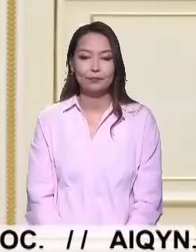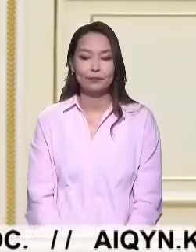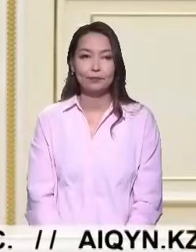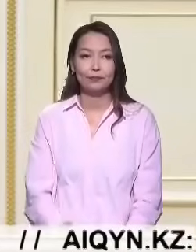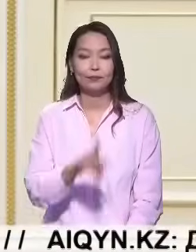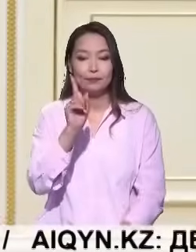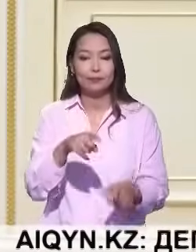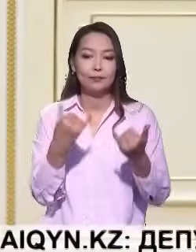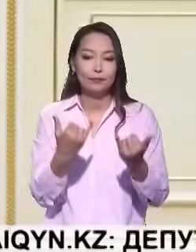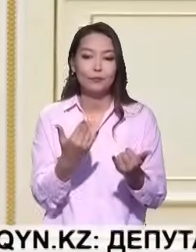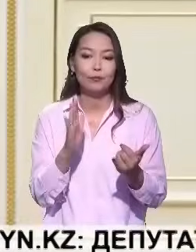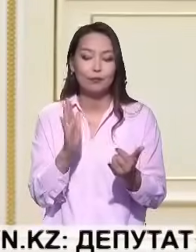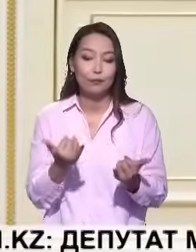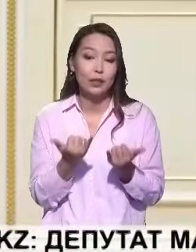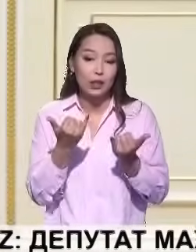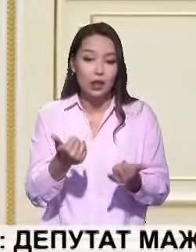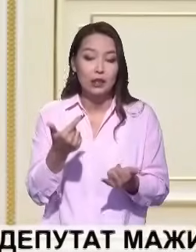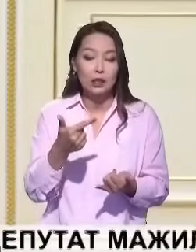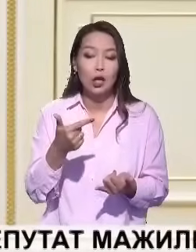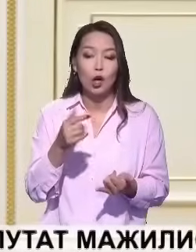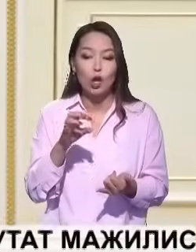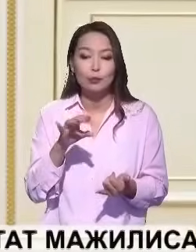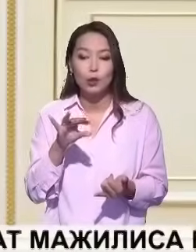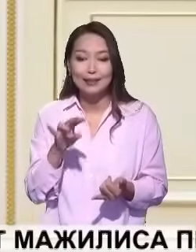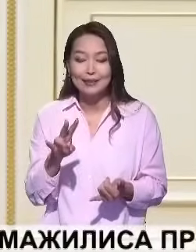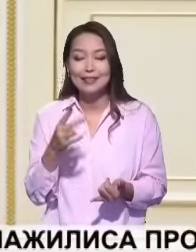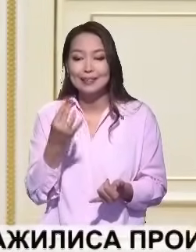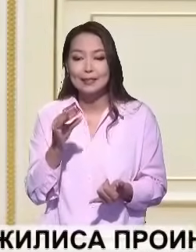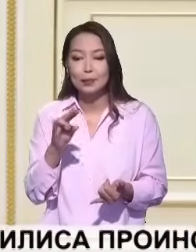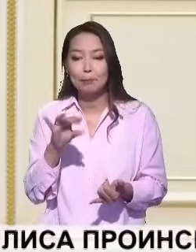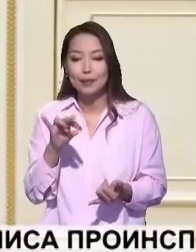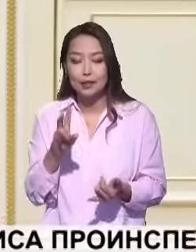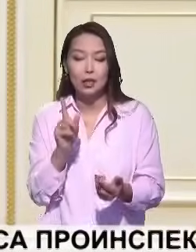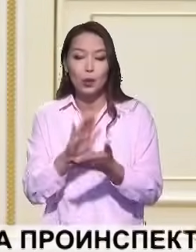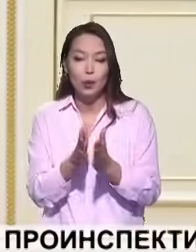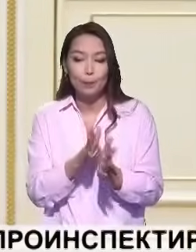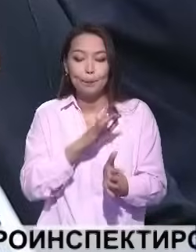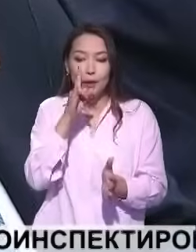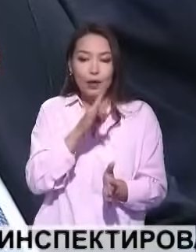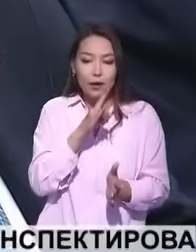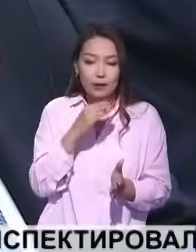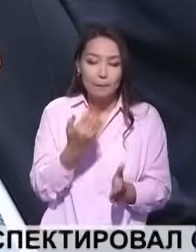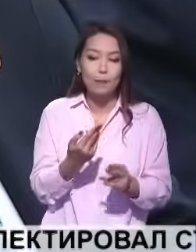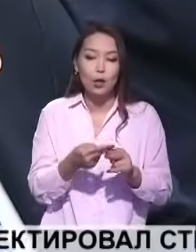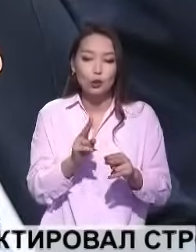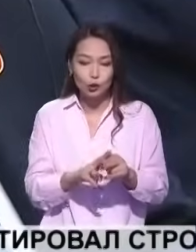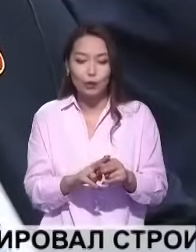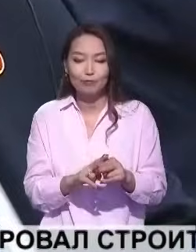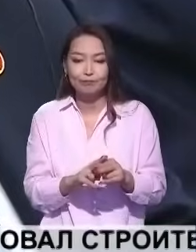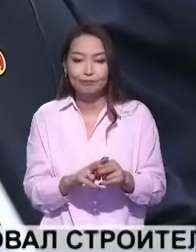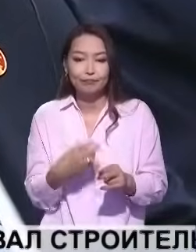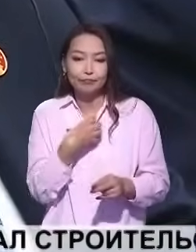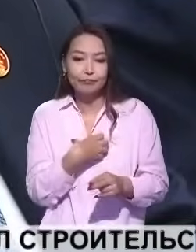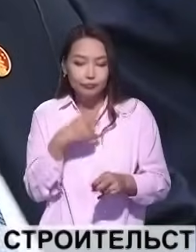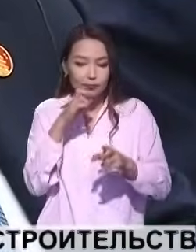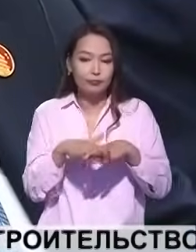Также сегодня мы с уважаемым господином Си Цзиньпином договорились открыть в Казахстане вторую мастерскую «Лубаня». Это полезный и важный для